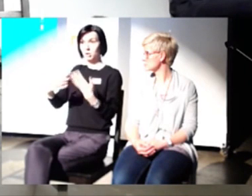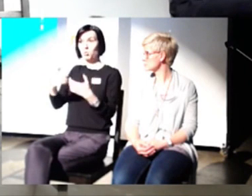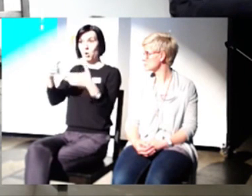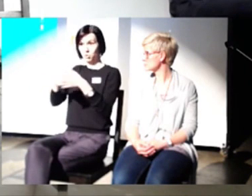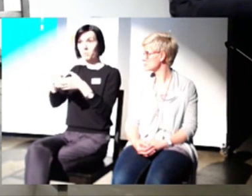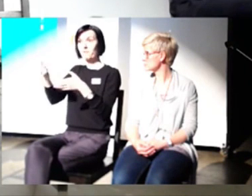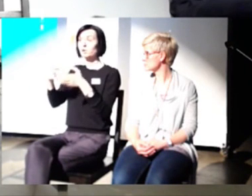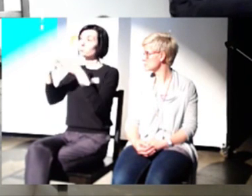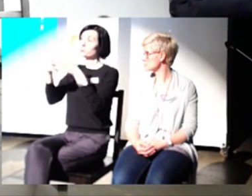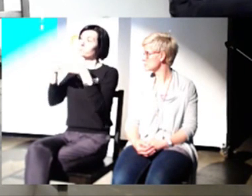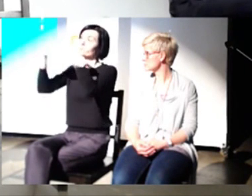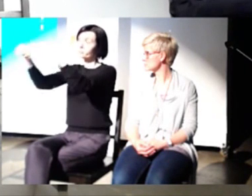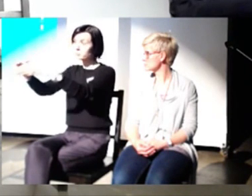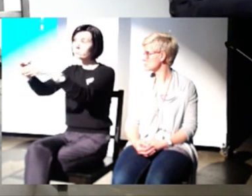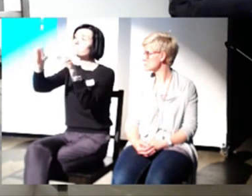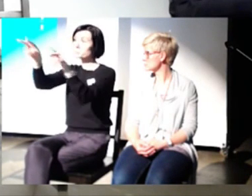Ja